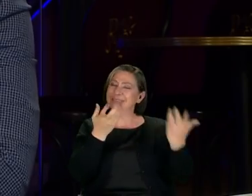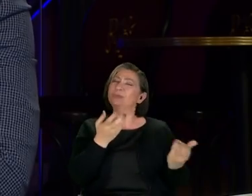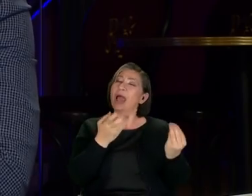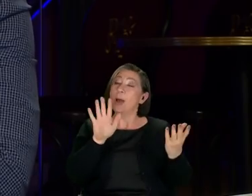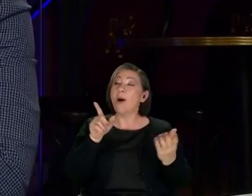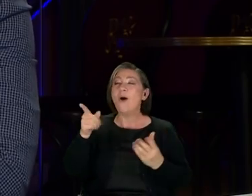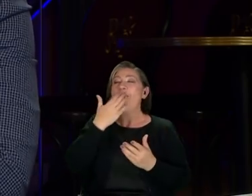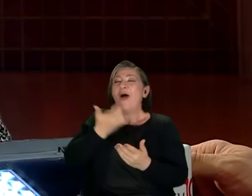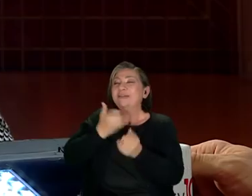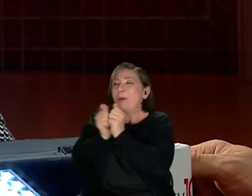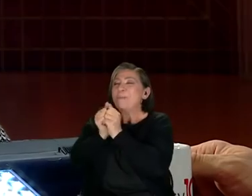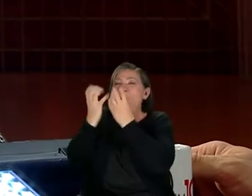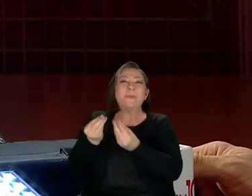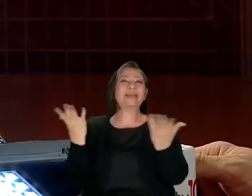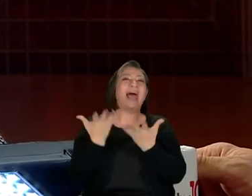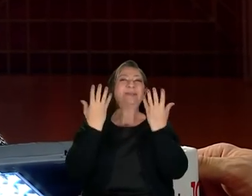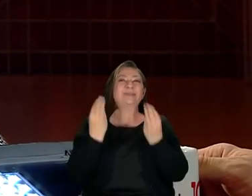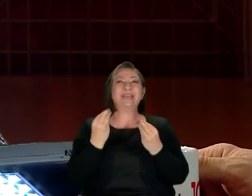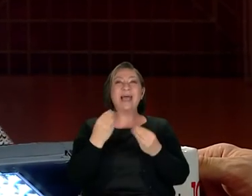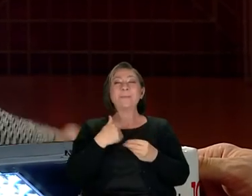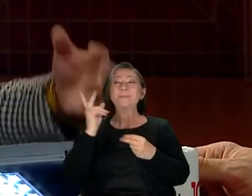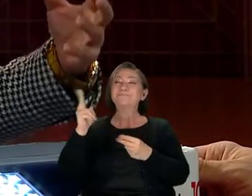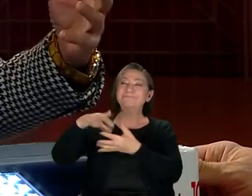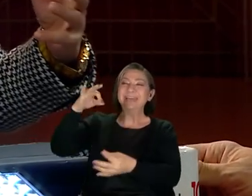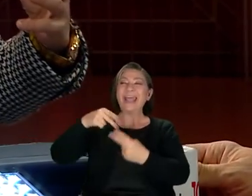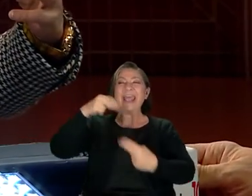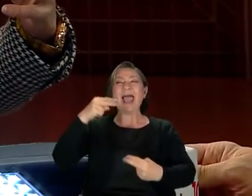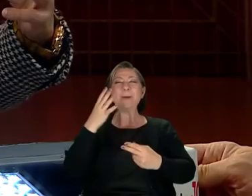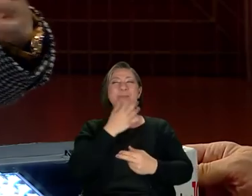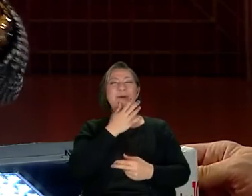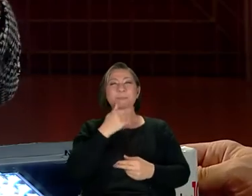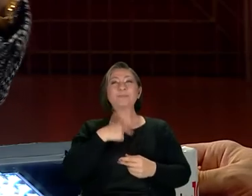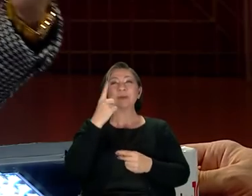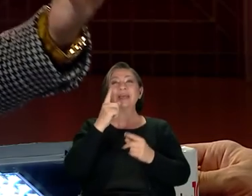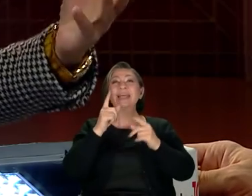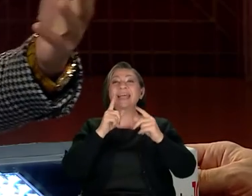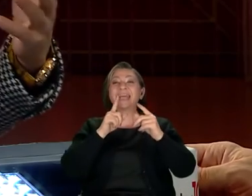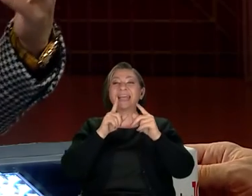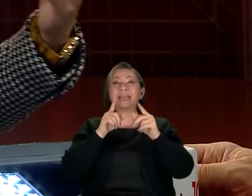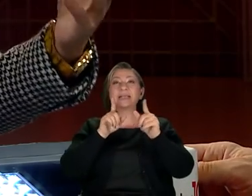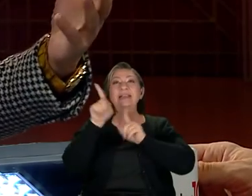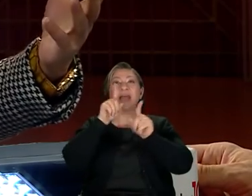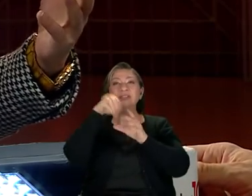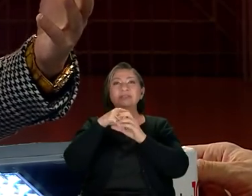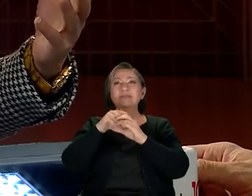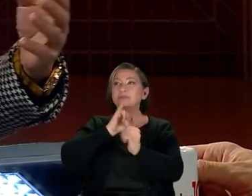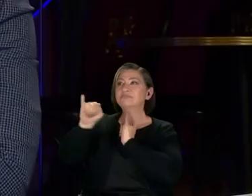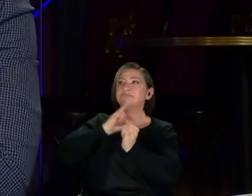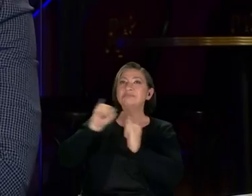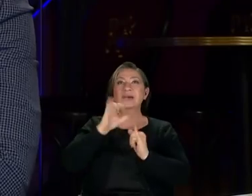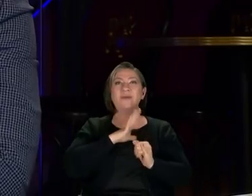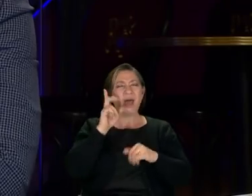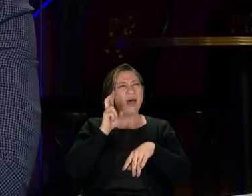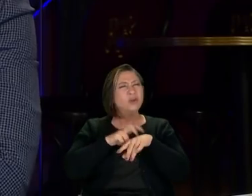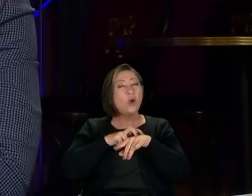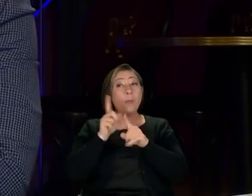başka bir şey. Ama orada da sizle ilgili hikayeleri birazcık biliyorum. Bir kere bir ara galiba bir sosyal medyada size saldırıya geçildi. Öyle bir şey hatırlıyorum.